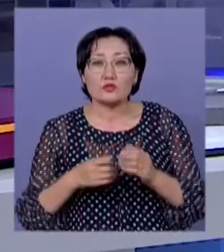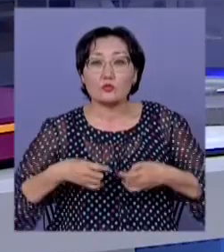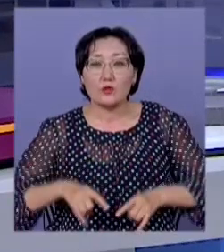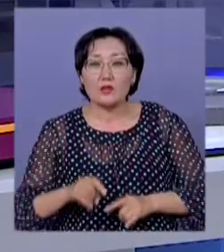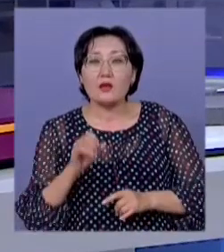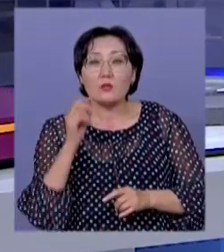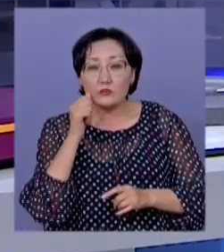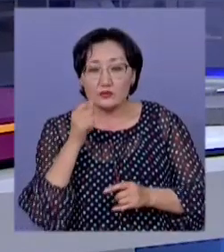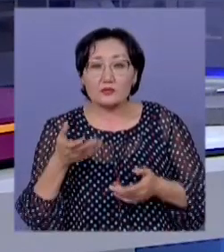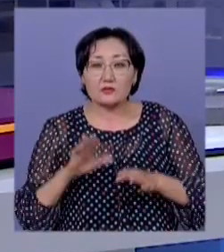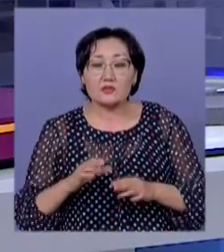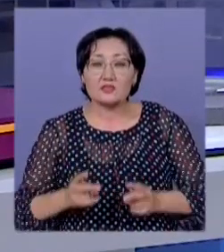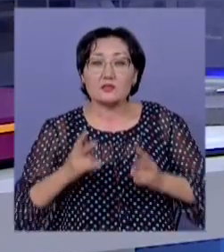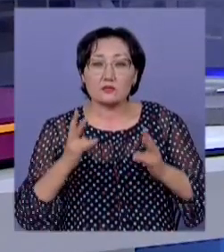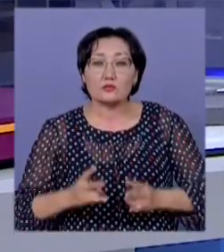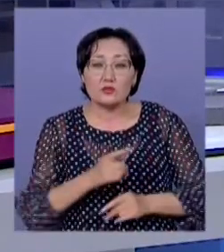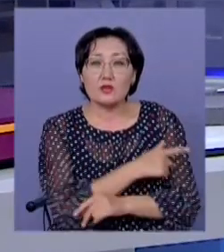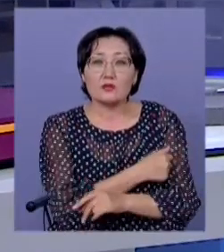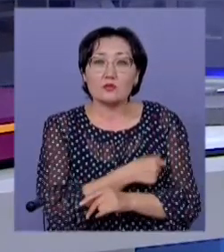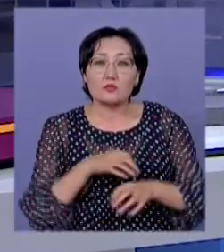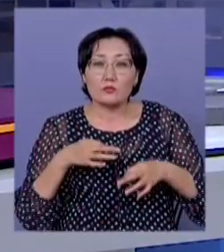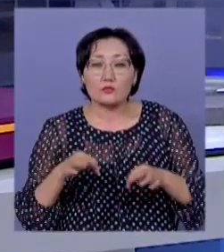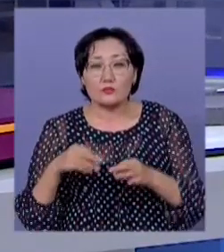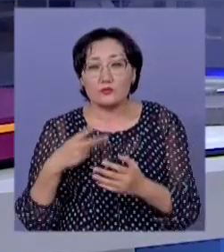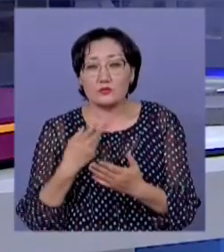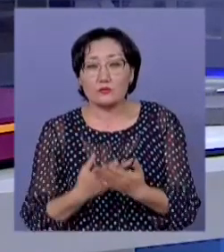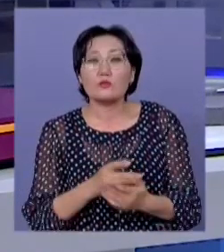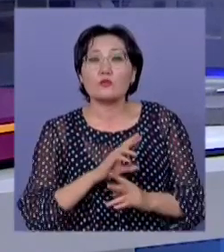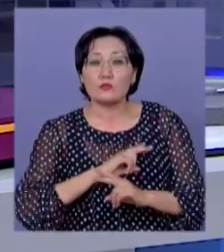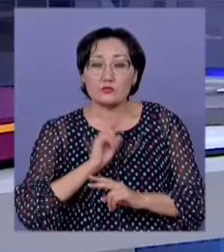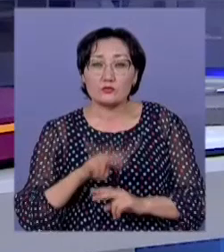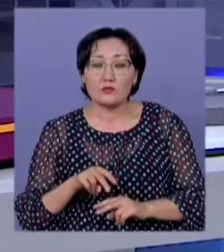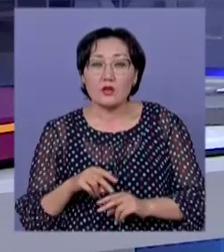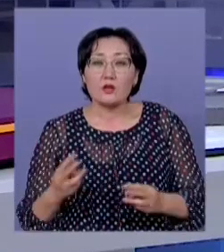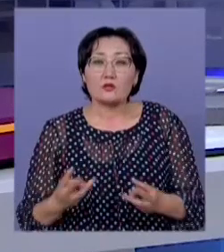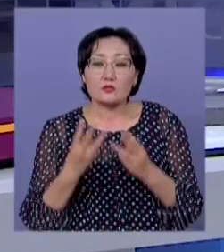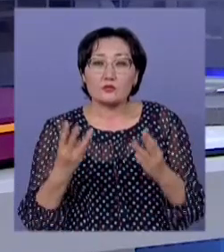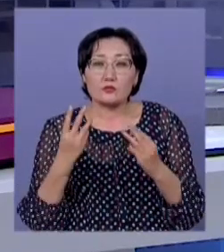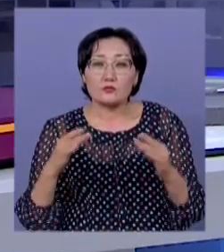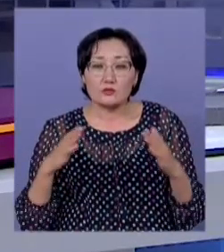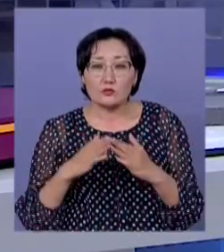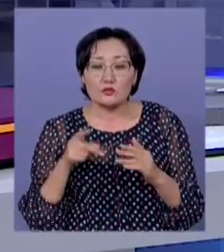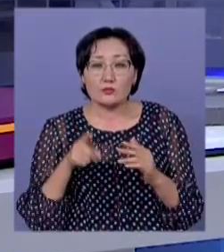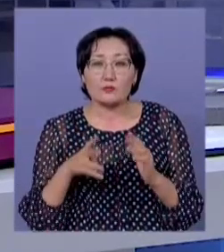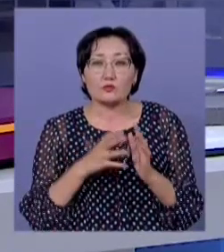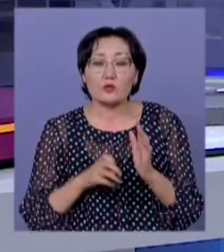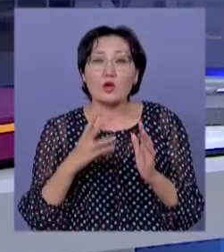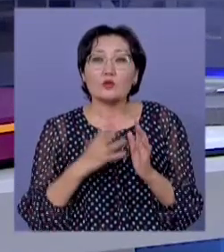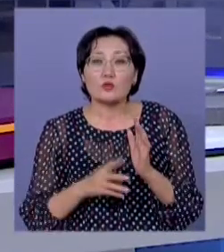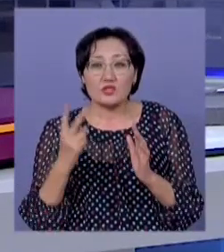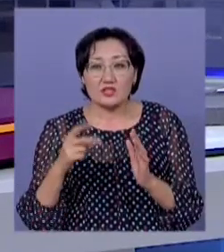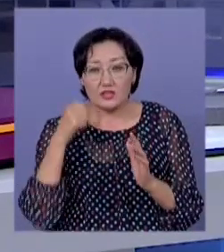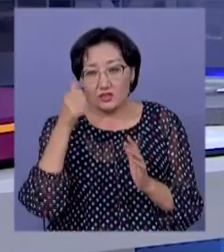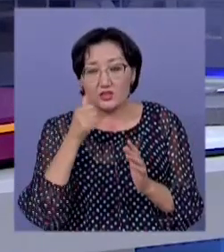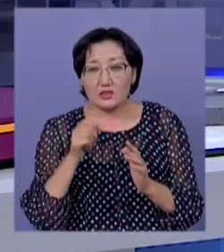қалып қойған. Зардап шегуші медициналық көлікте көз жұмды. Сонымен қатар қызыл жалынға оранған үйден 1992 жылғы